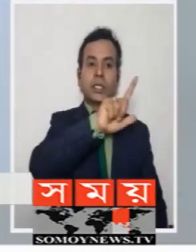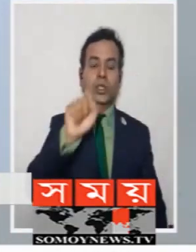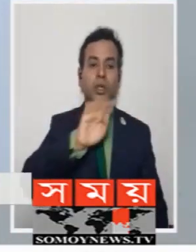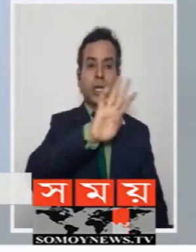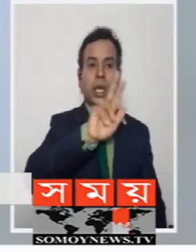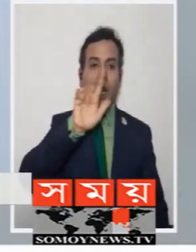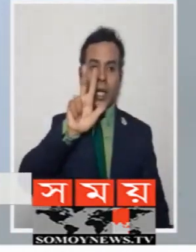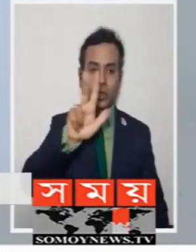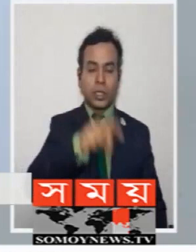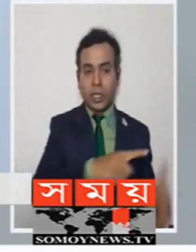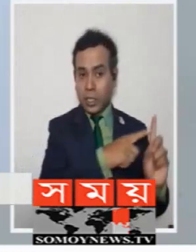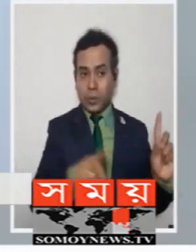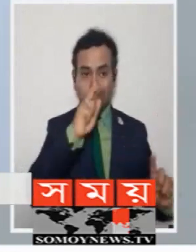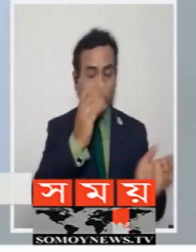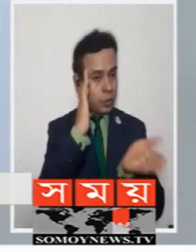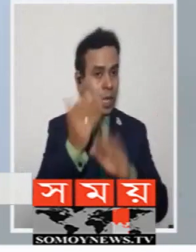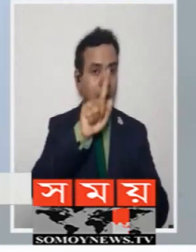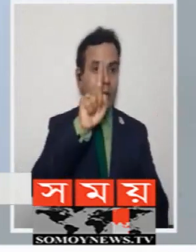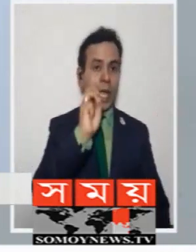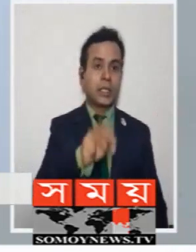1479 জন। আমাদের আইসোলেশন সংখ্যা